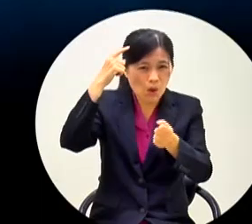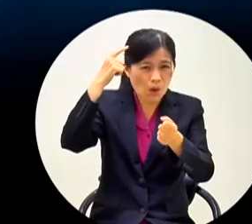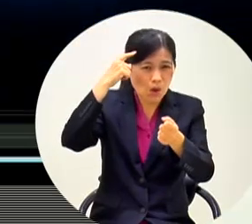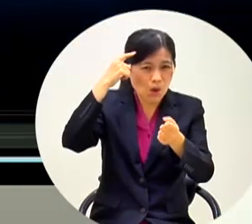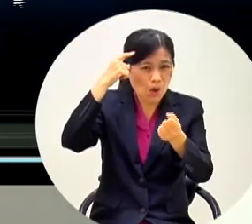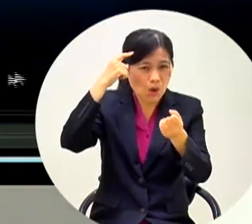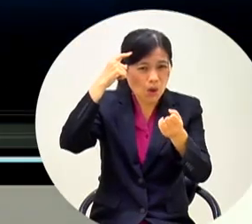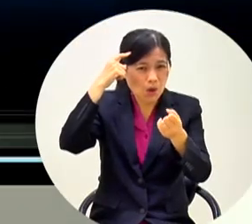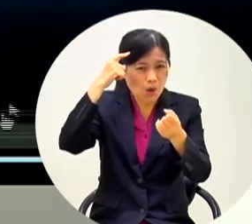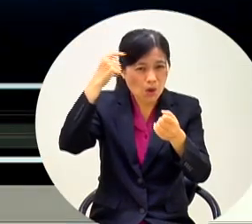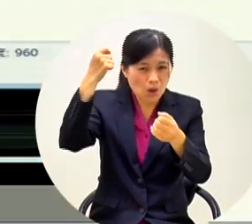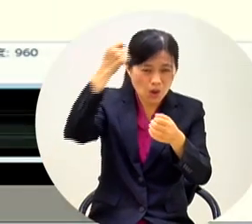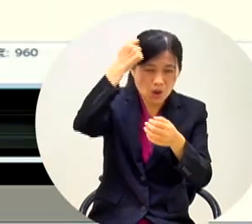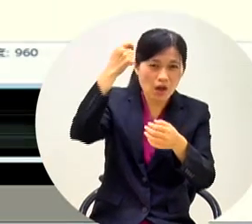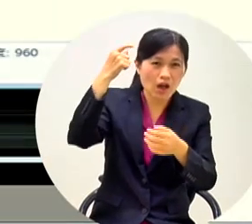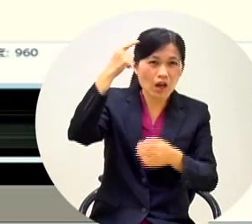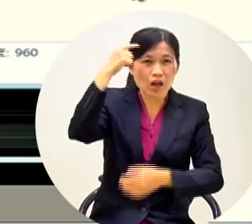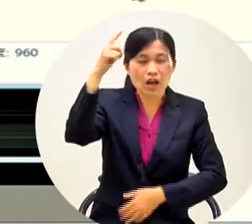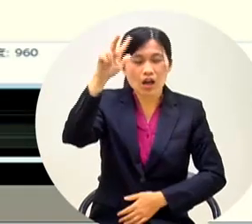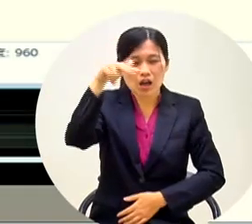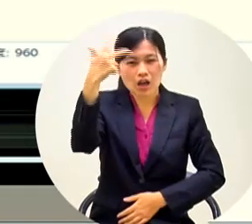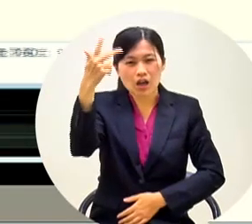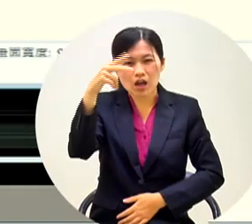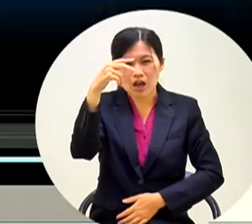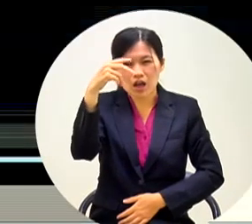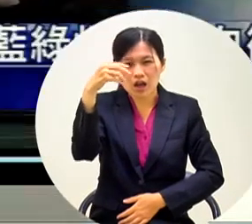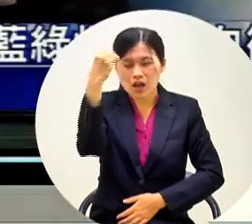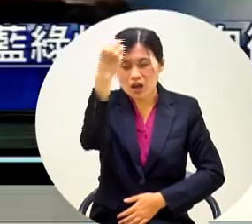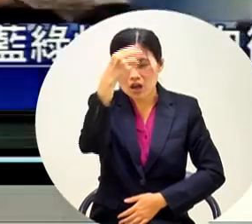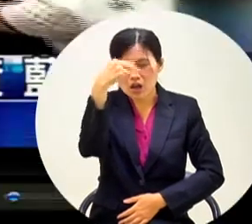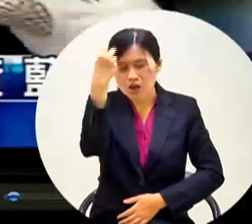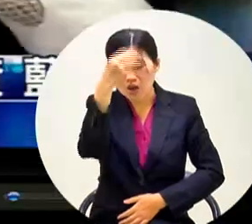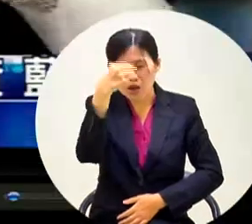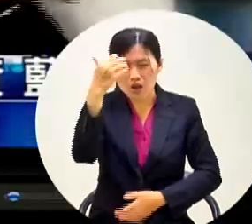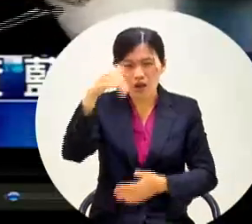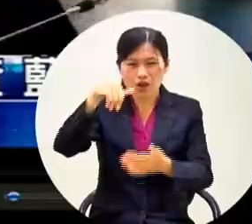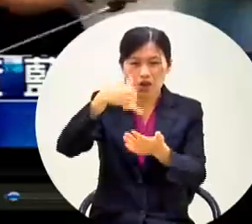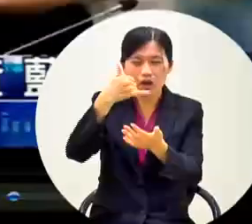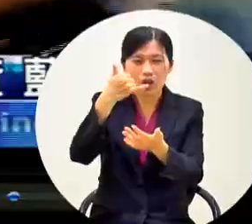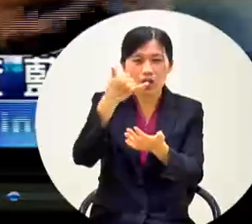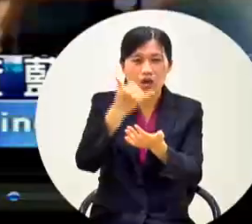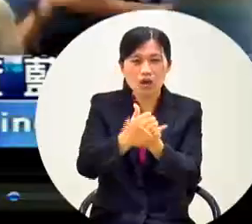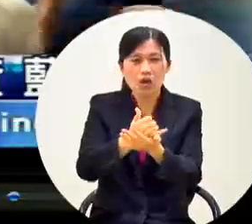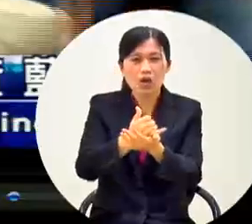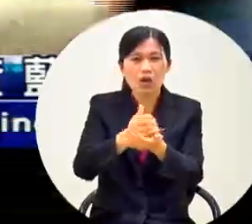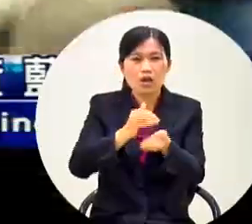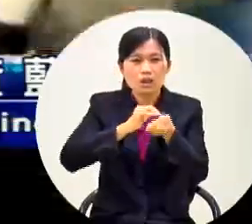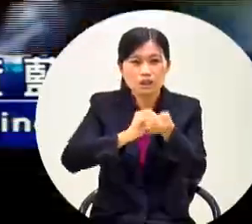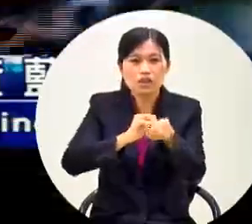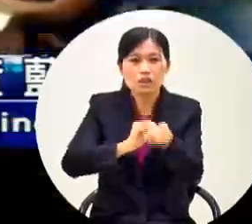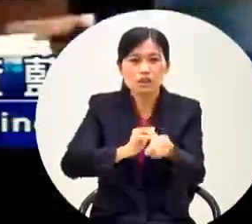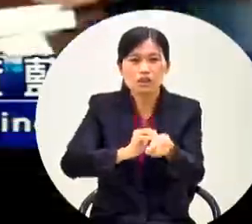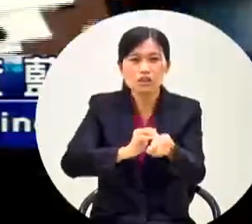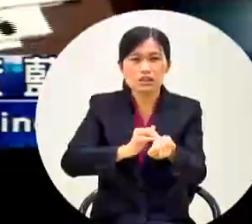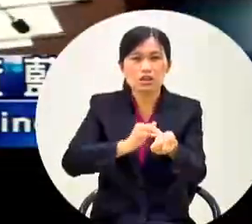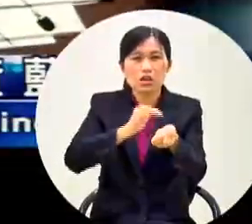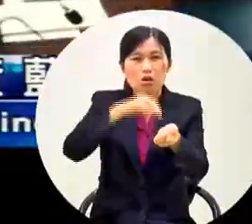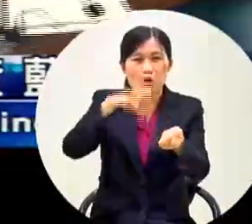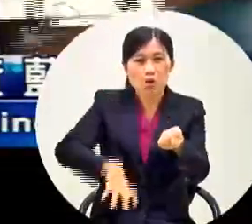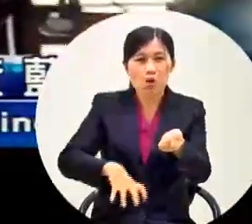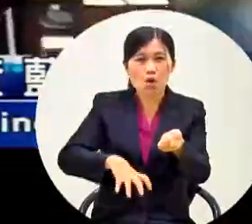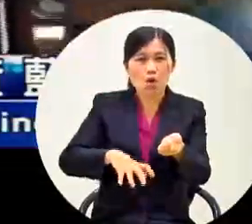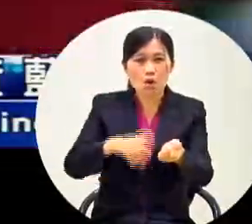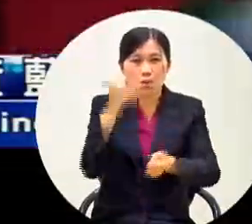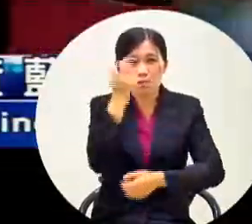况，送医，到目前还留院观察。我们看到这个画面，三个国民党议